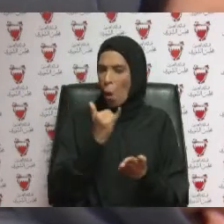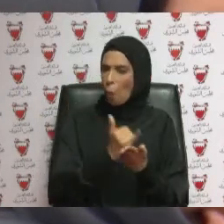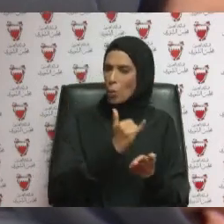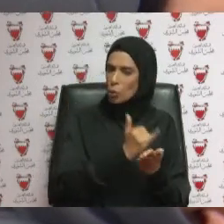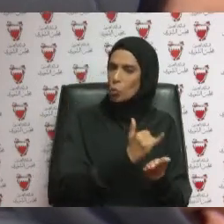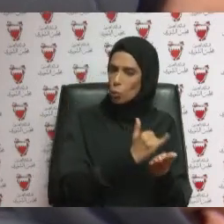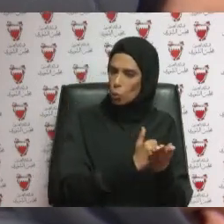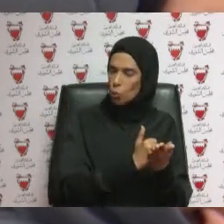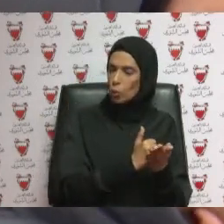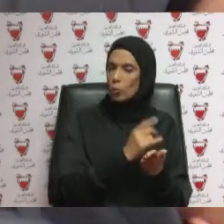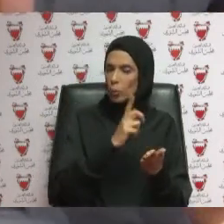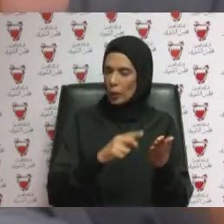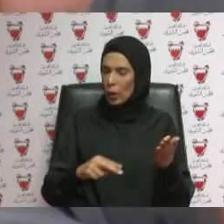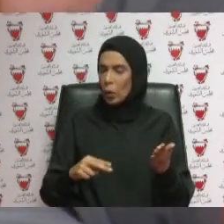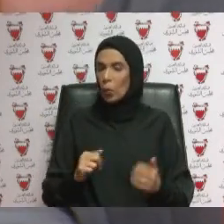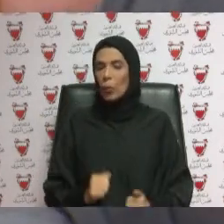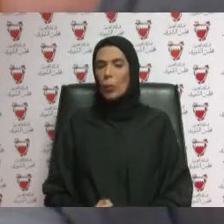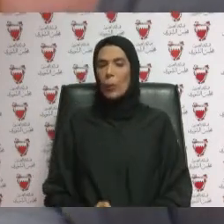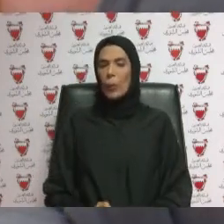الوزارات والدوائر الحكومية